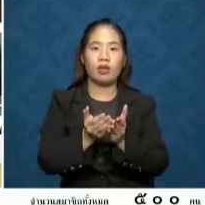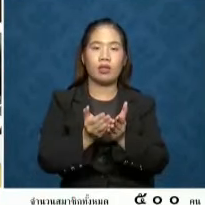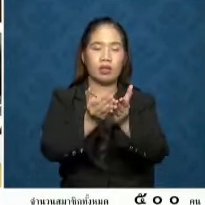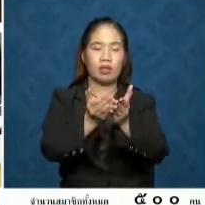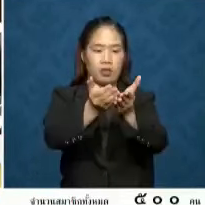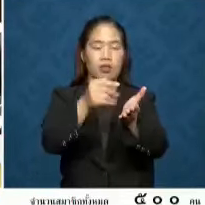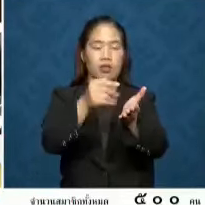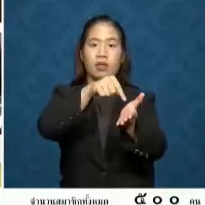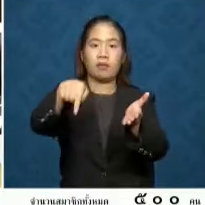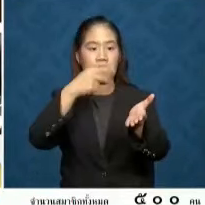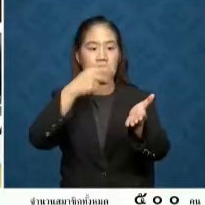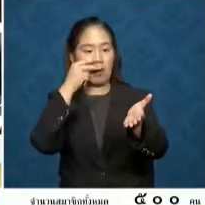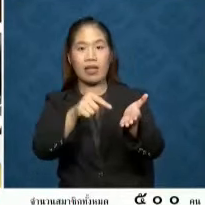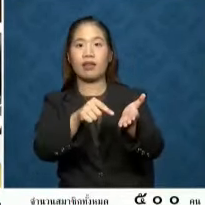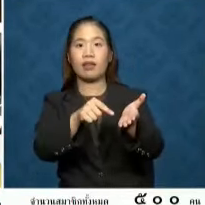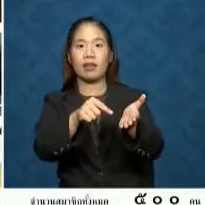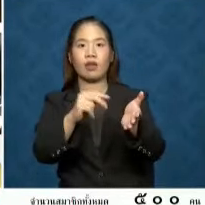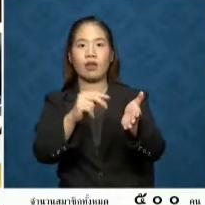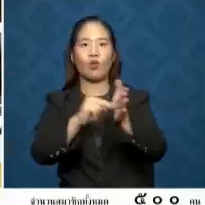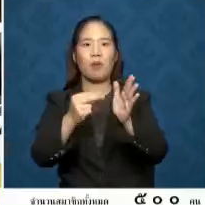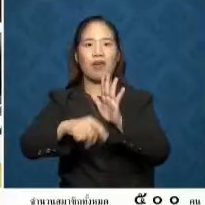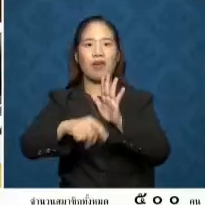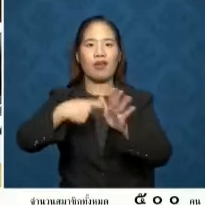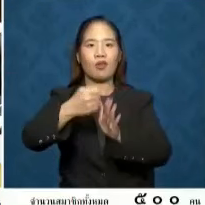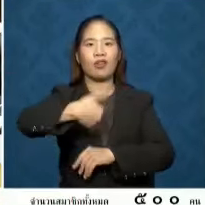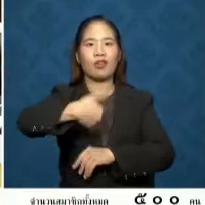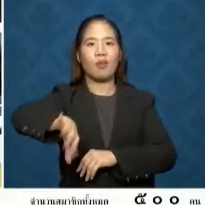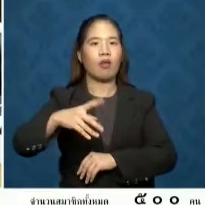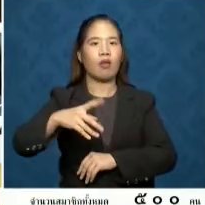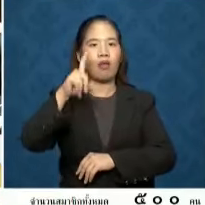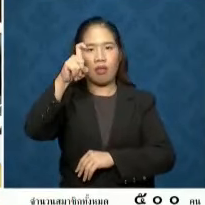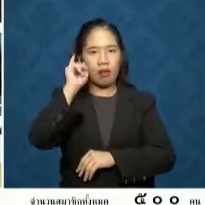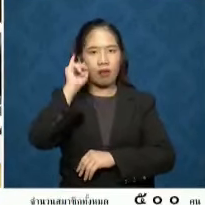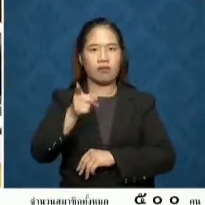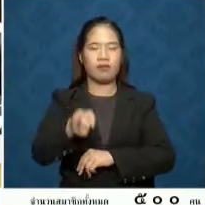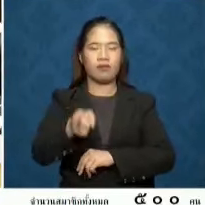ข้อเท็จจริงมันปรากฏขึ้นมาเมื่อไหร่ก็ได้ชิบหายกันทั่วหน้า